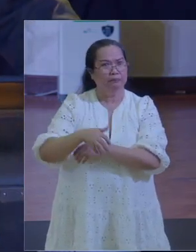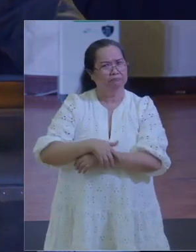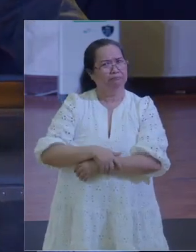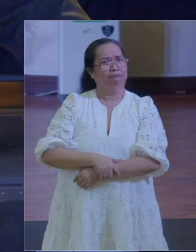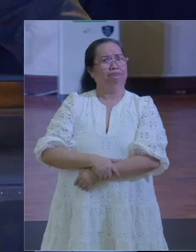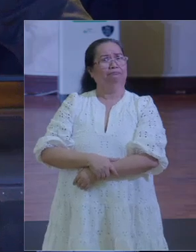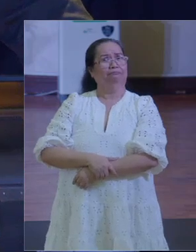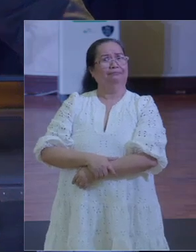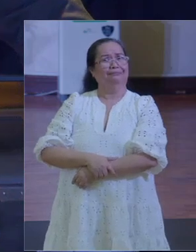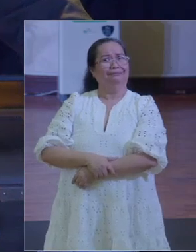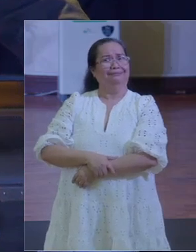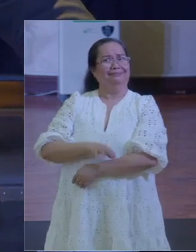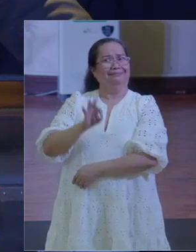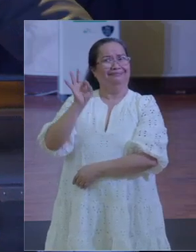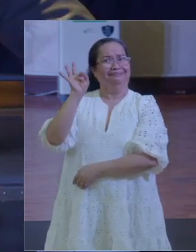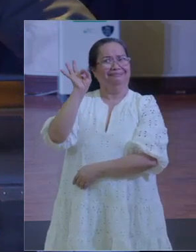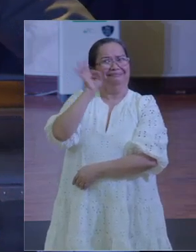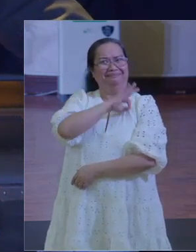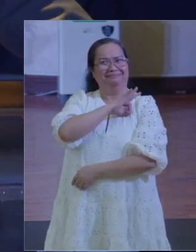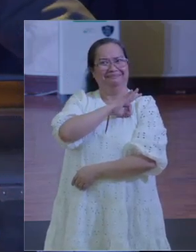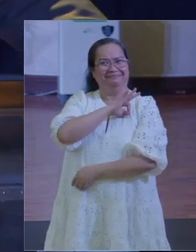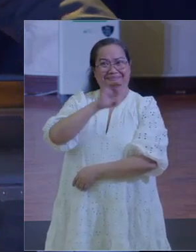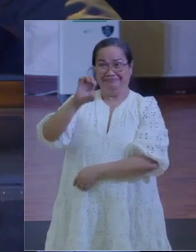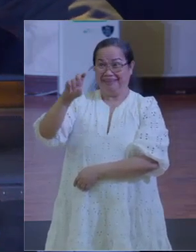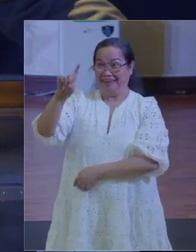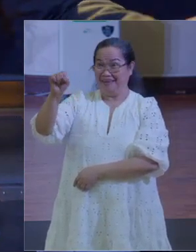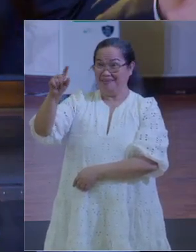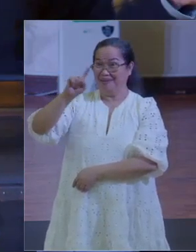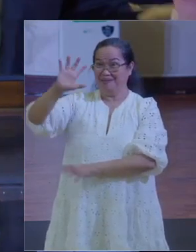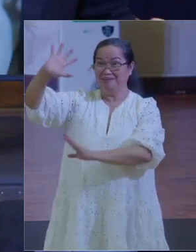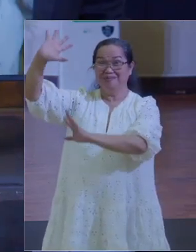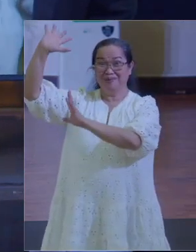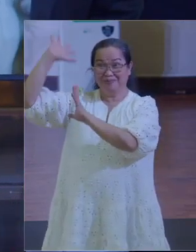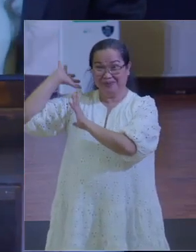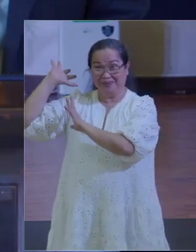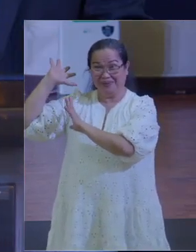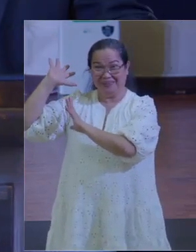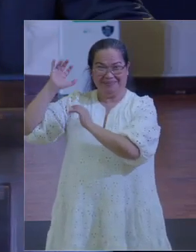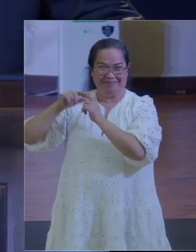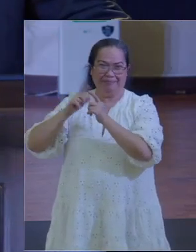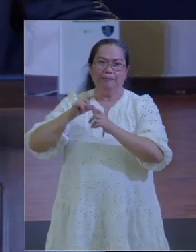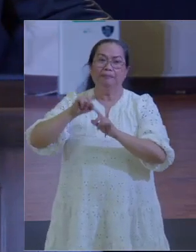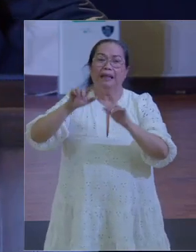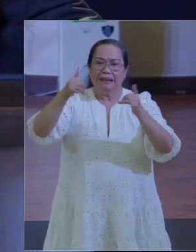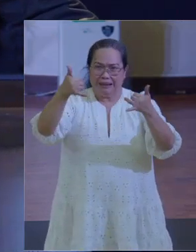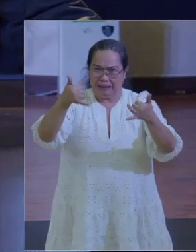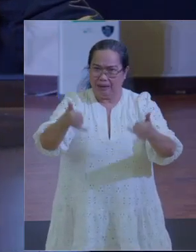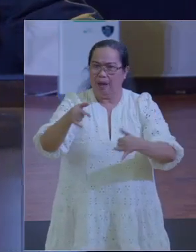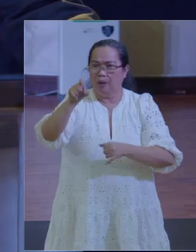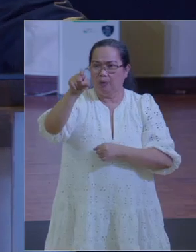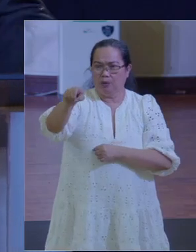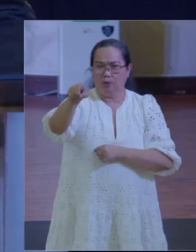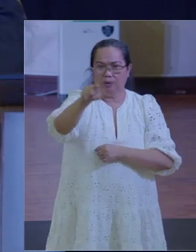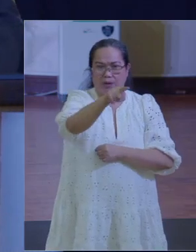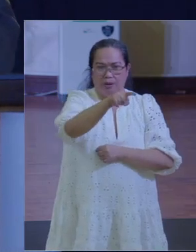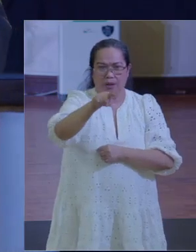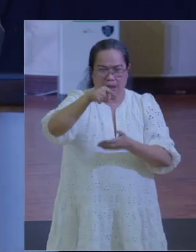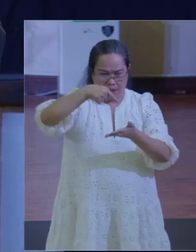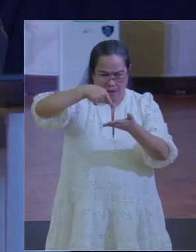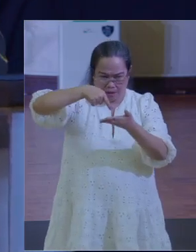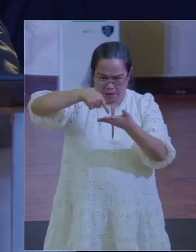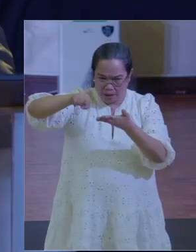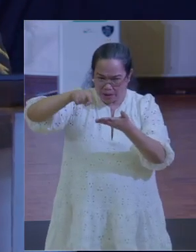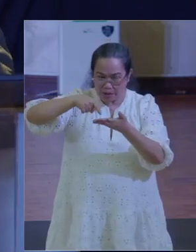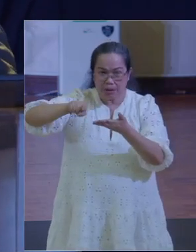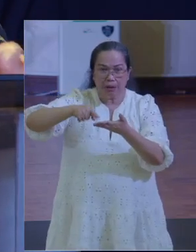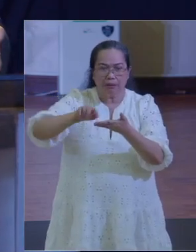goes without saying. That's what EDSA is known for. So, kailangan natin alamin kung paano